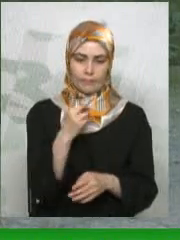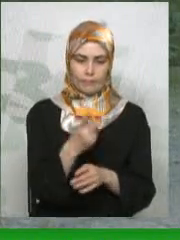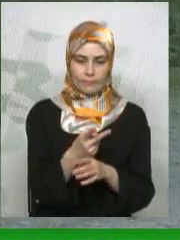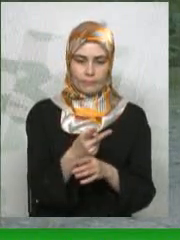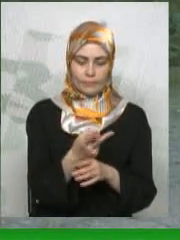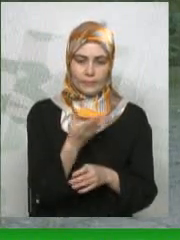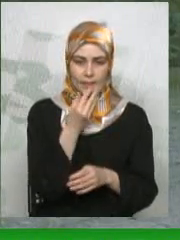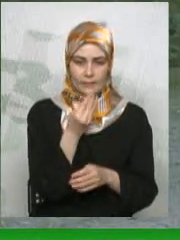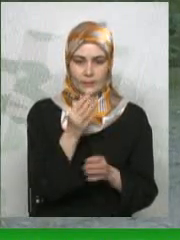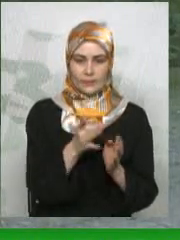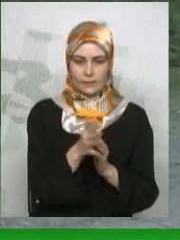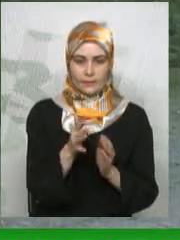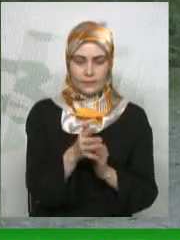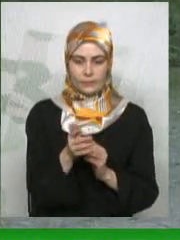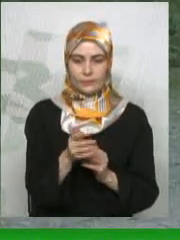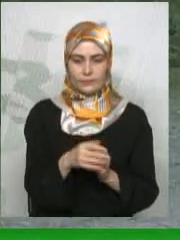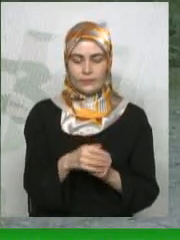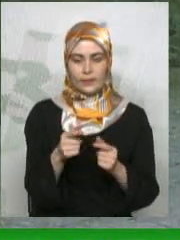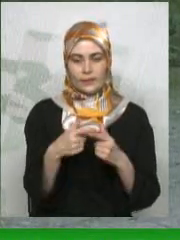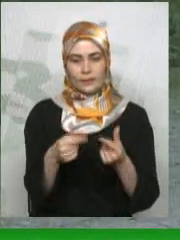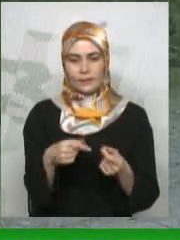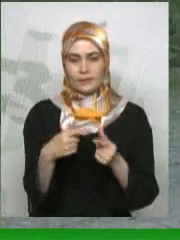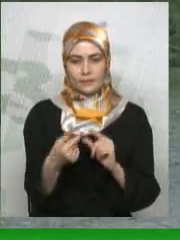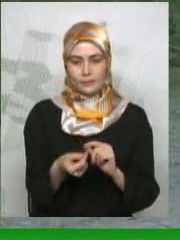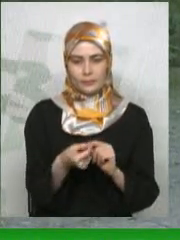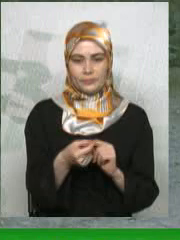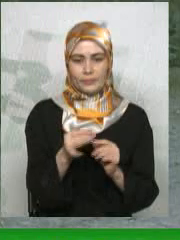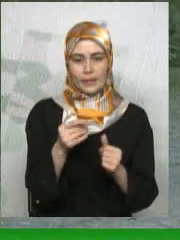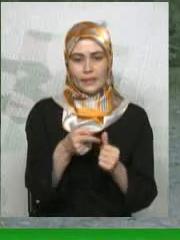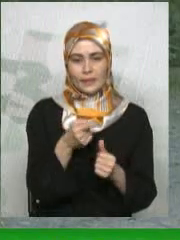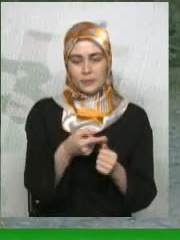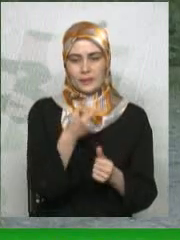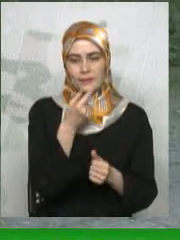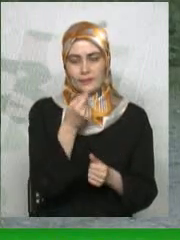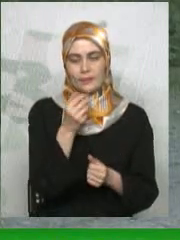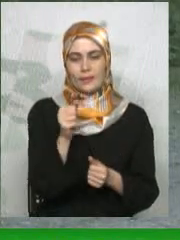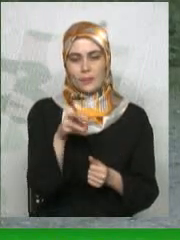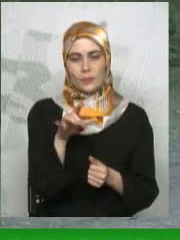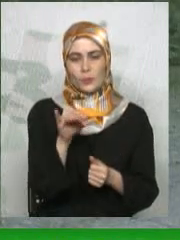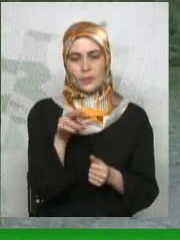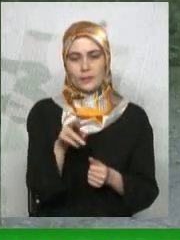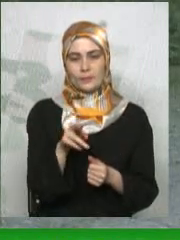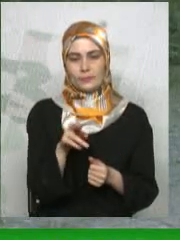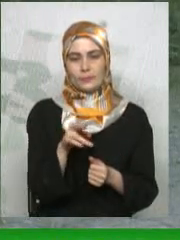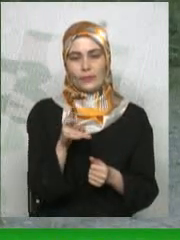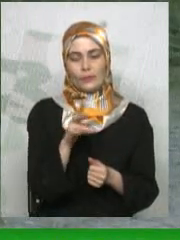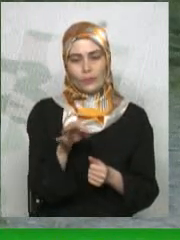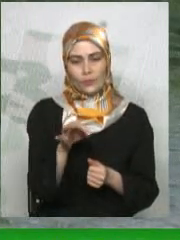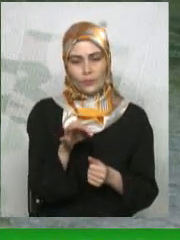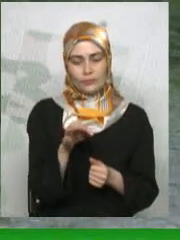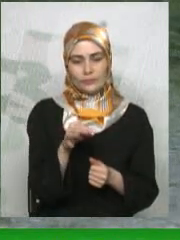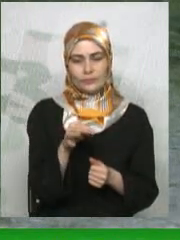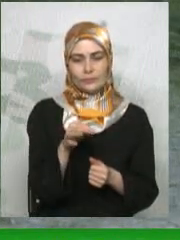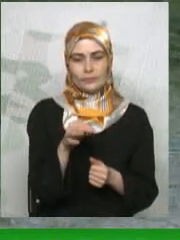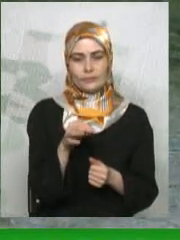красивого однолетнего растения с резными листочками. И имя красивое – амброзия полынолистная. Но на этом все очарование